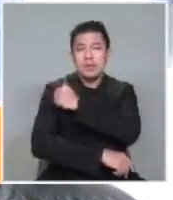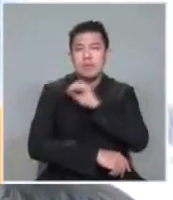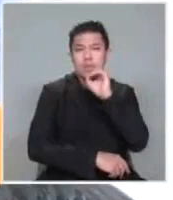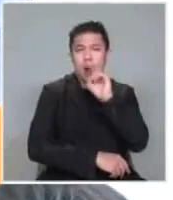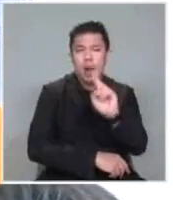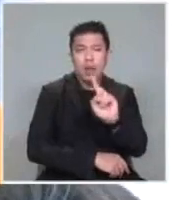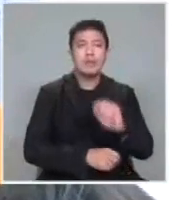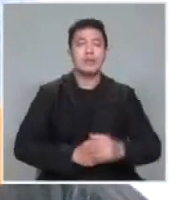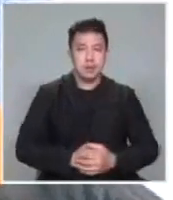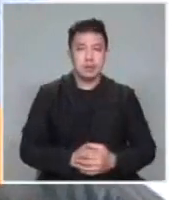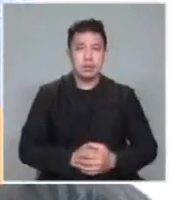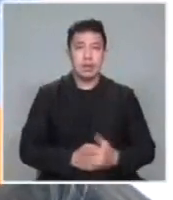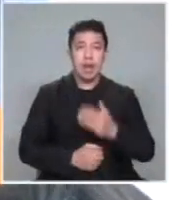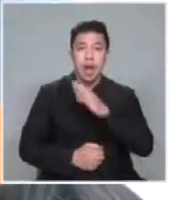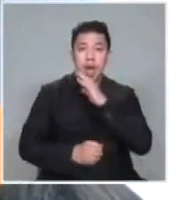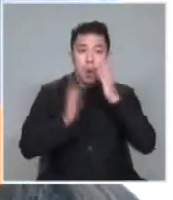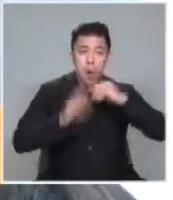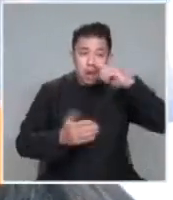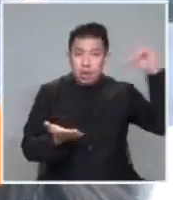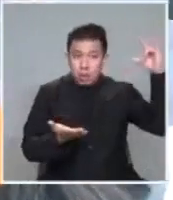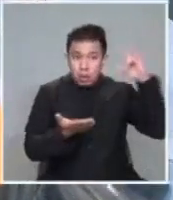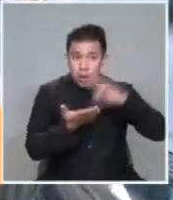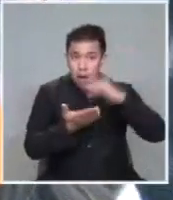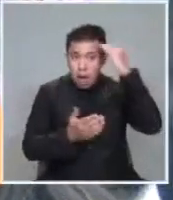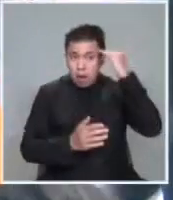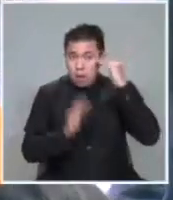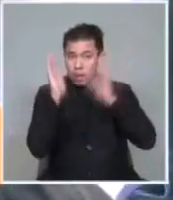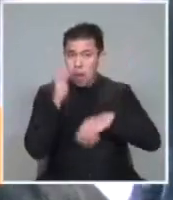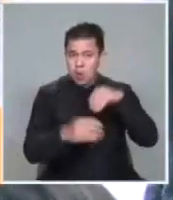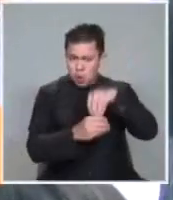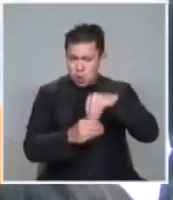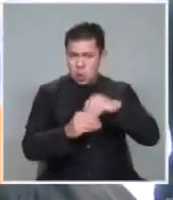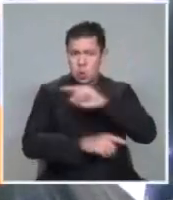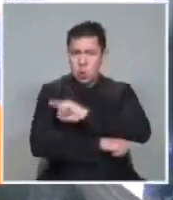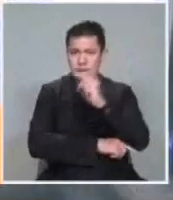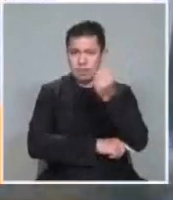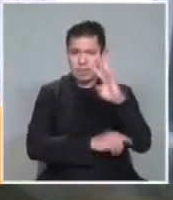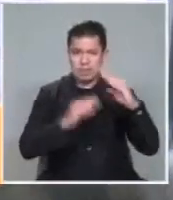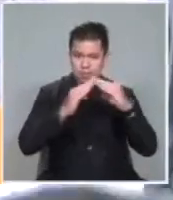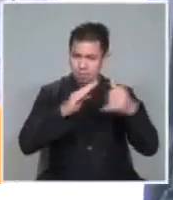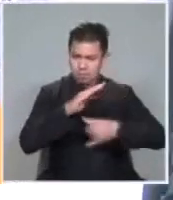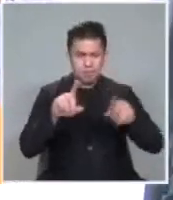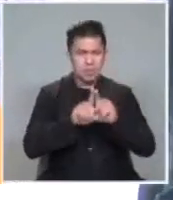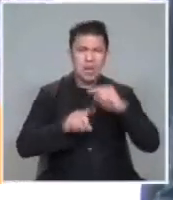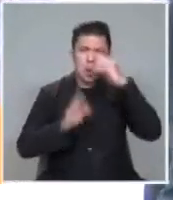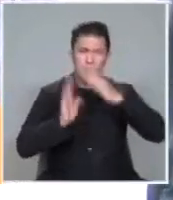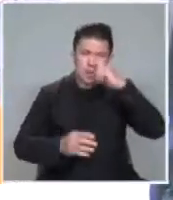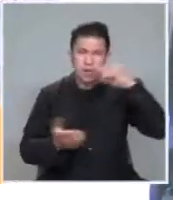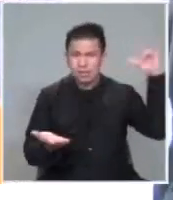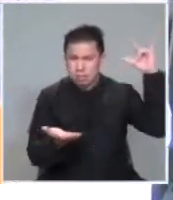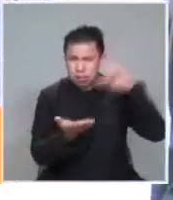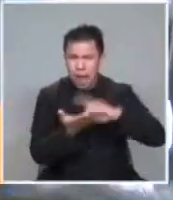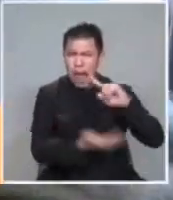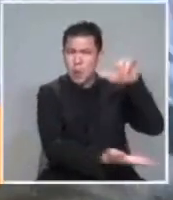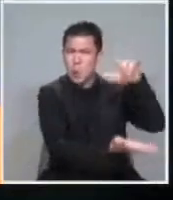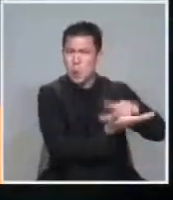ณสุขก็กล่าวนะคะว่าหากคนไทยกลับจากเกาหลีใต้ก็ต้องกักตัว14วันมาตรฐานเดียวกับคนไทยที่เมืองอู่ฮั่น